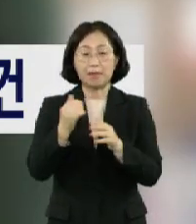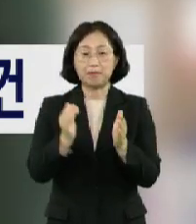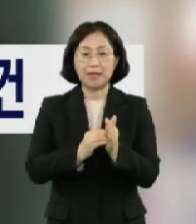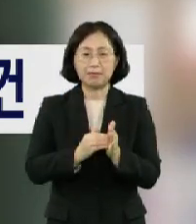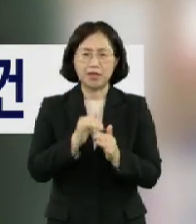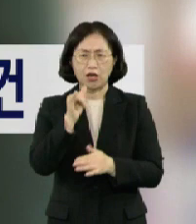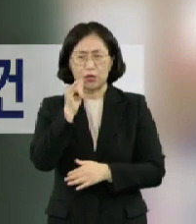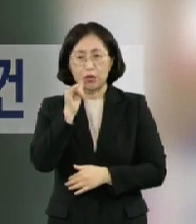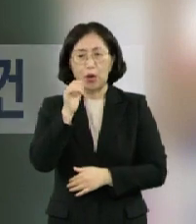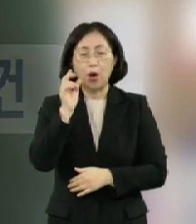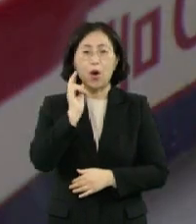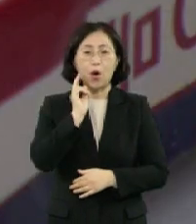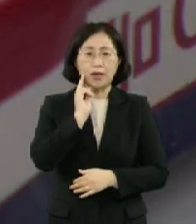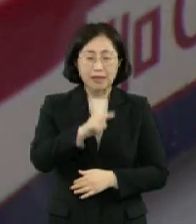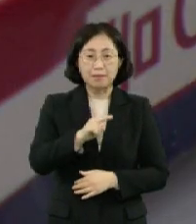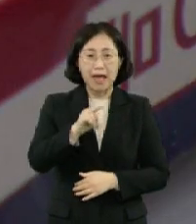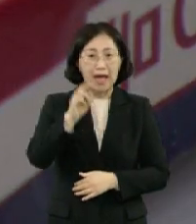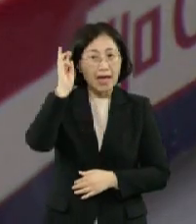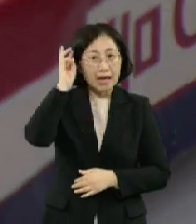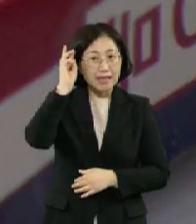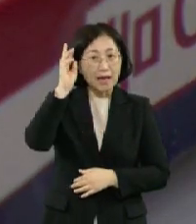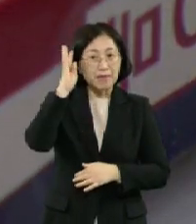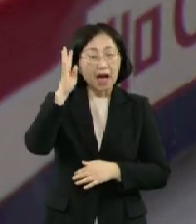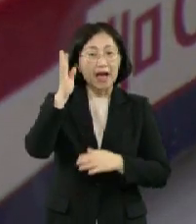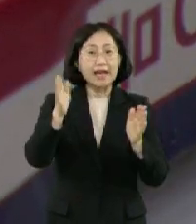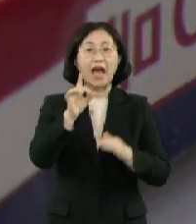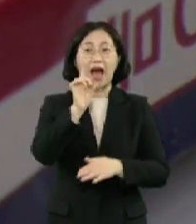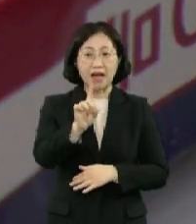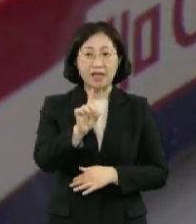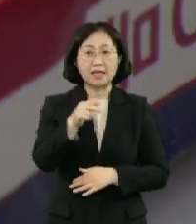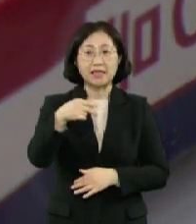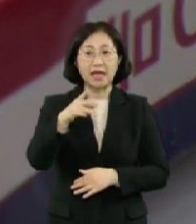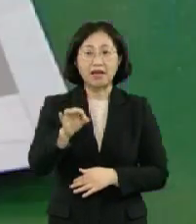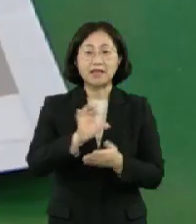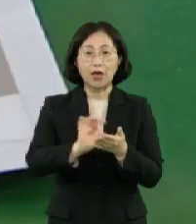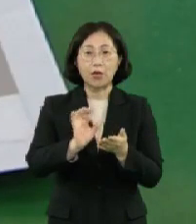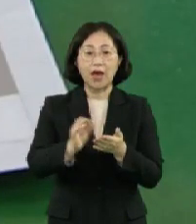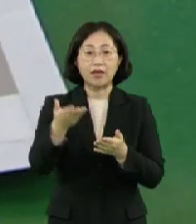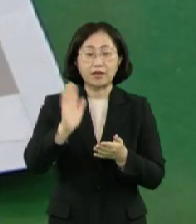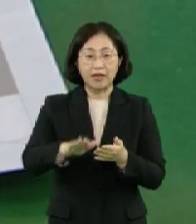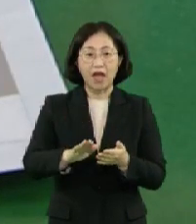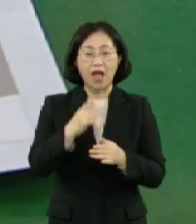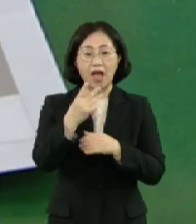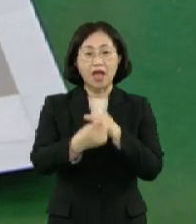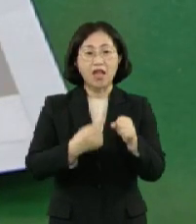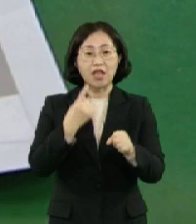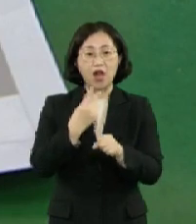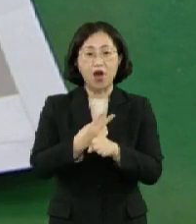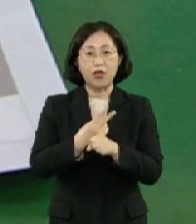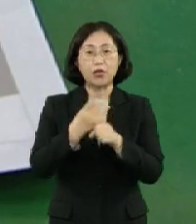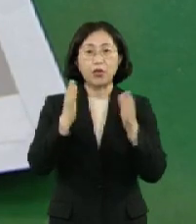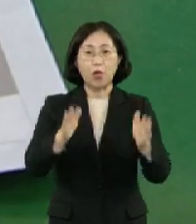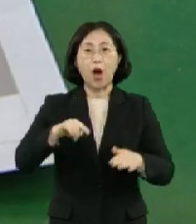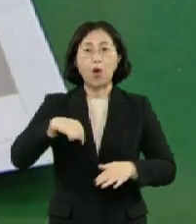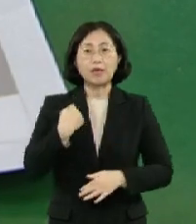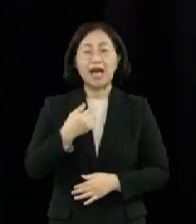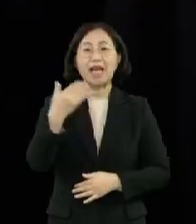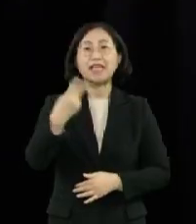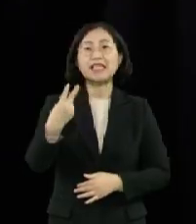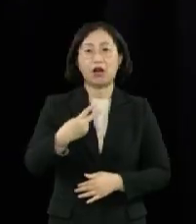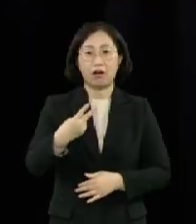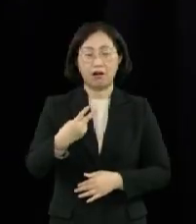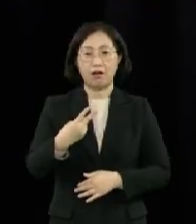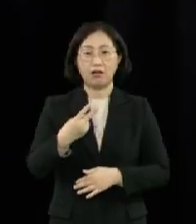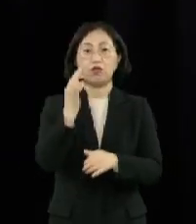강해 3일에 1매만 사용해야 하는데 하루에 3, 4장을 사용하거나 2년 동안 혼자 2천여 매를 구입한 경우도